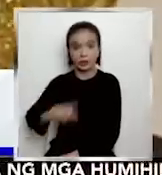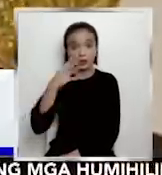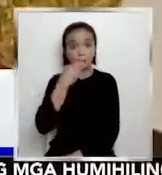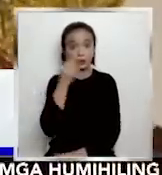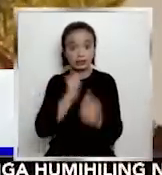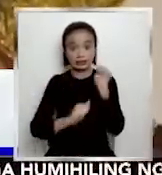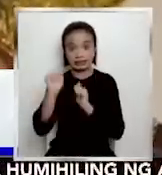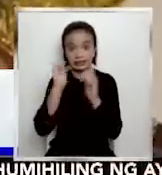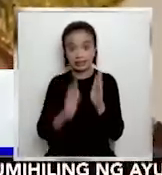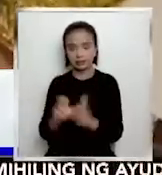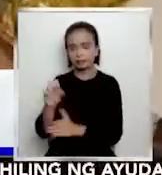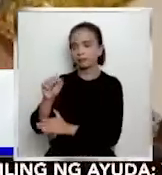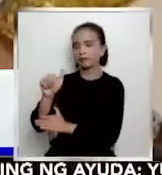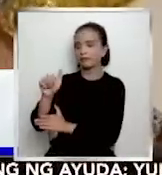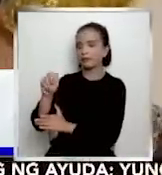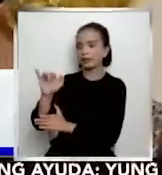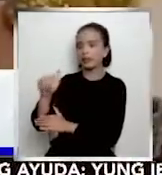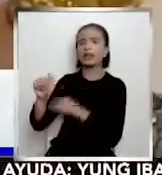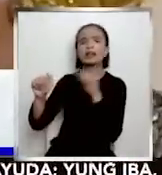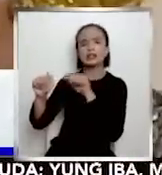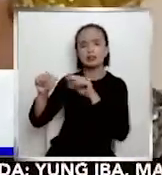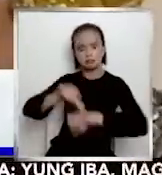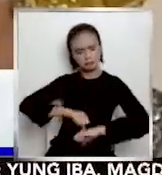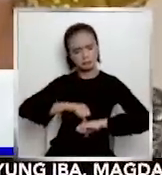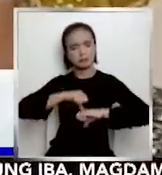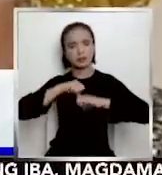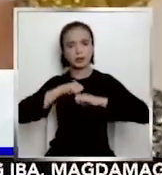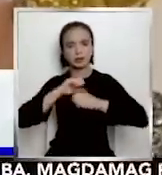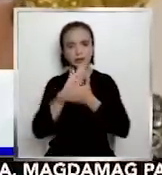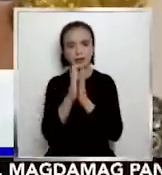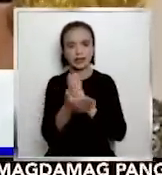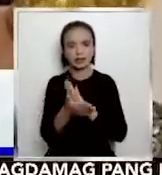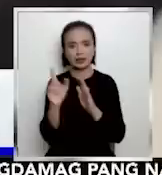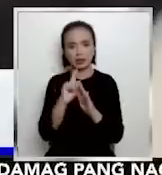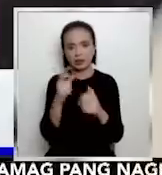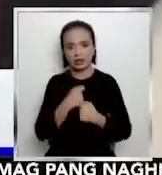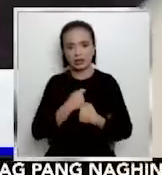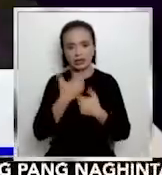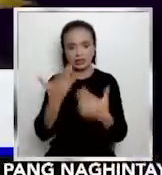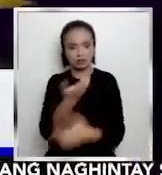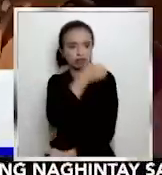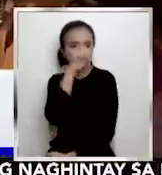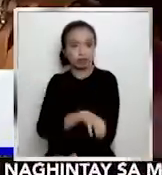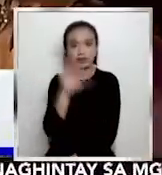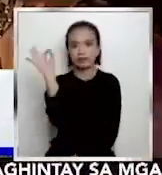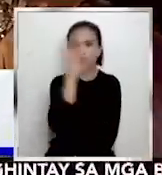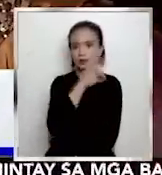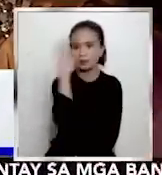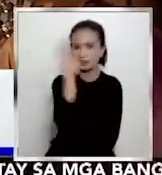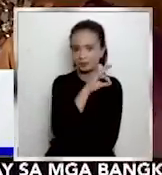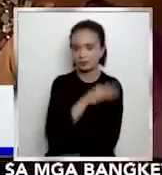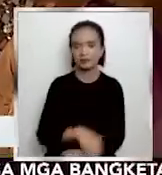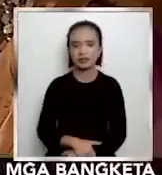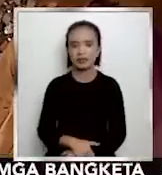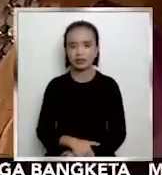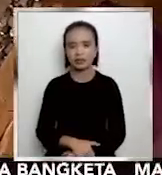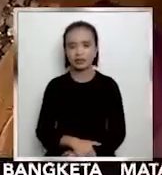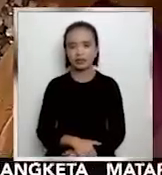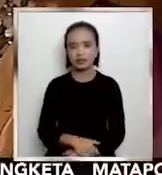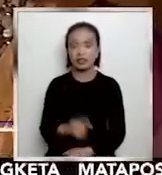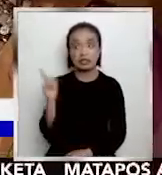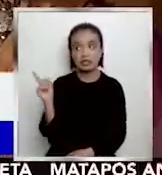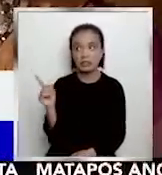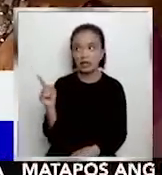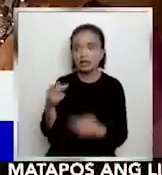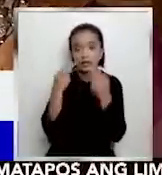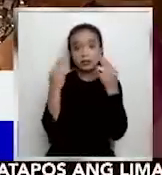Very proud daw si Sanya na maging instrumento at boses ng isang empowered Filipina. Isa siyang hero para sa